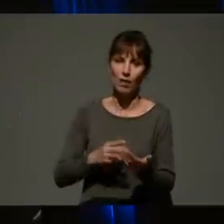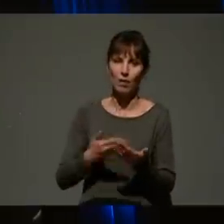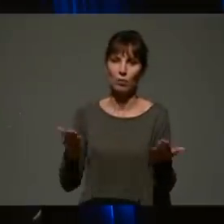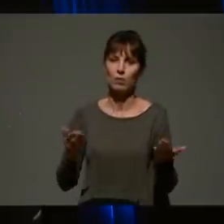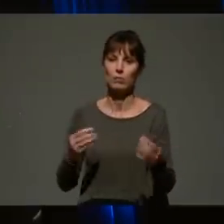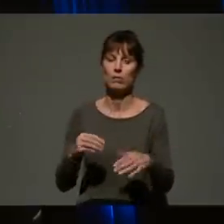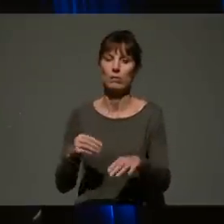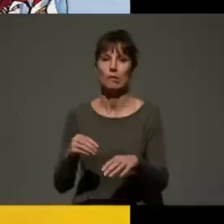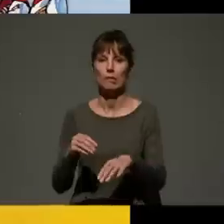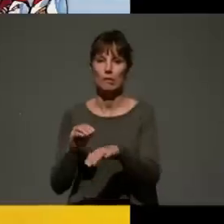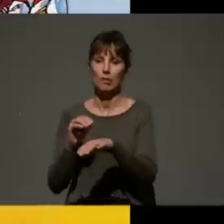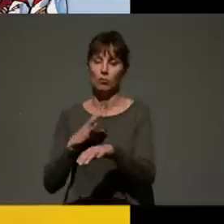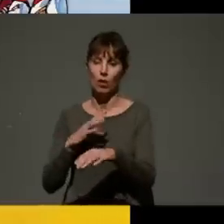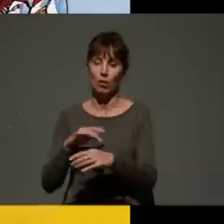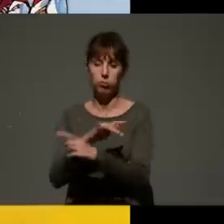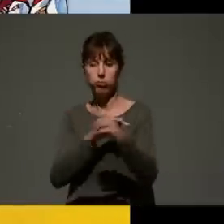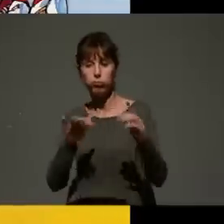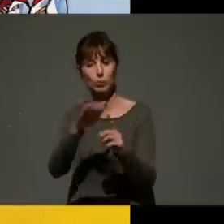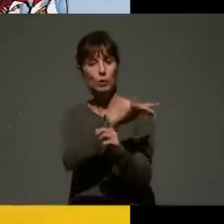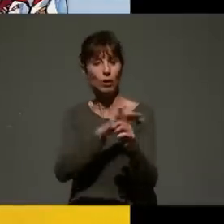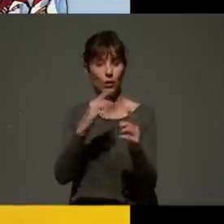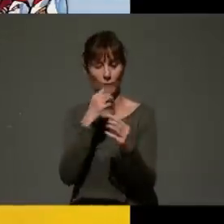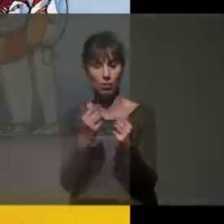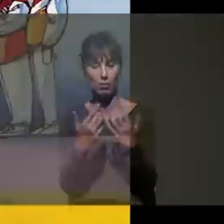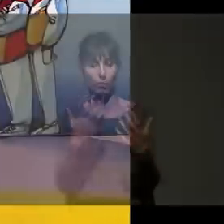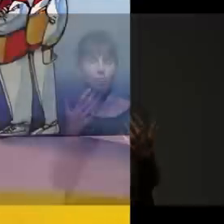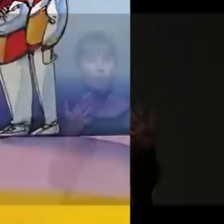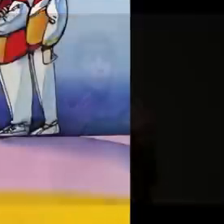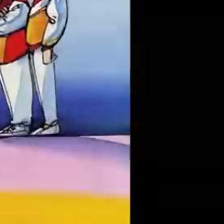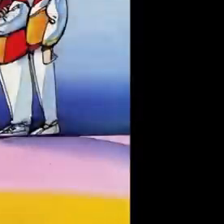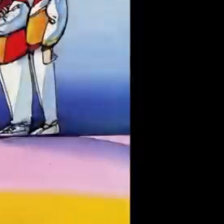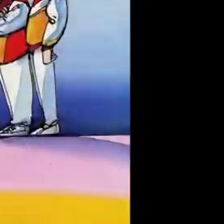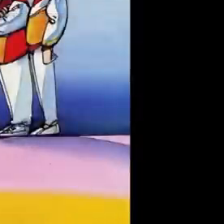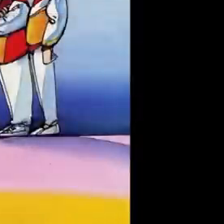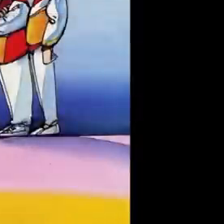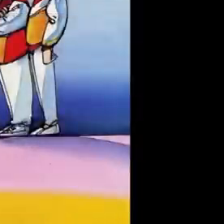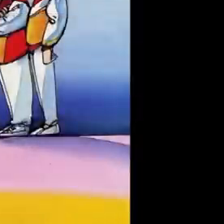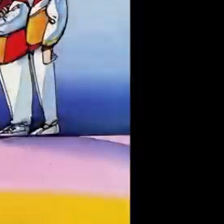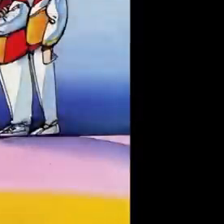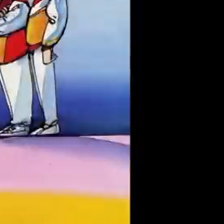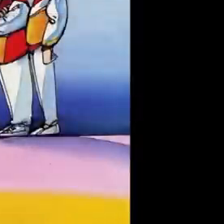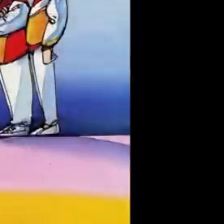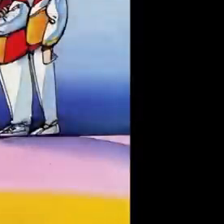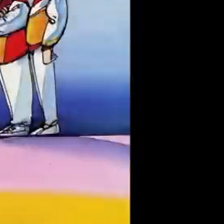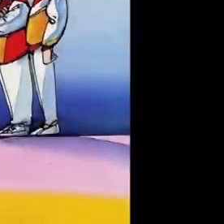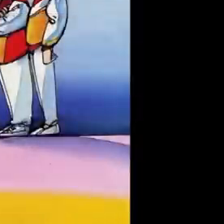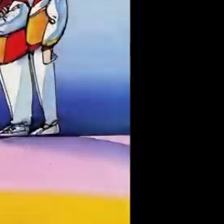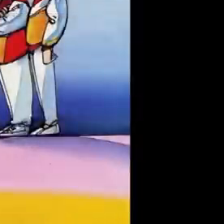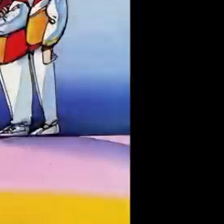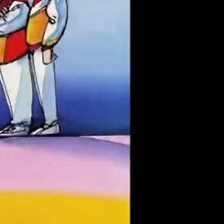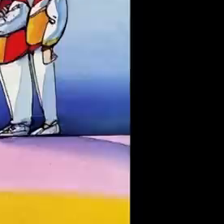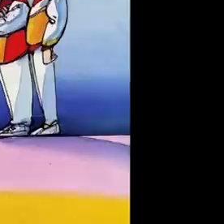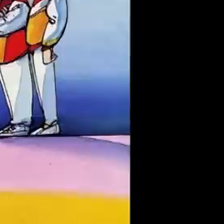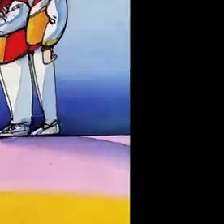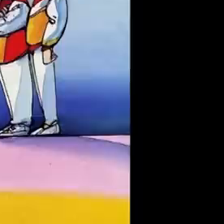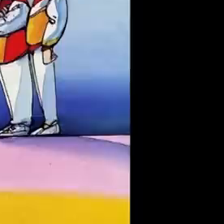contradictions actuelles qui sont loin d'être négligeables, et notamment des bienfaits, j'espère vous avoir convaincu, indiscutables de l'activité